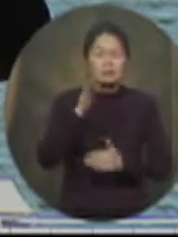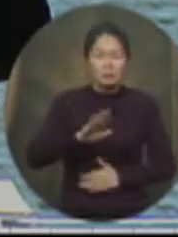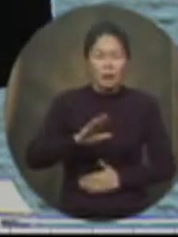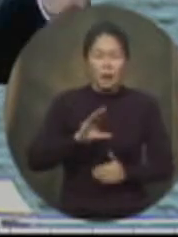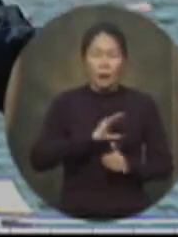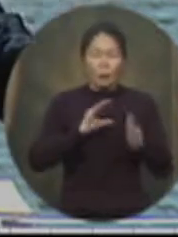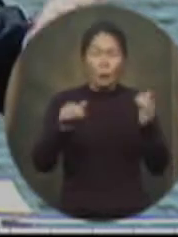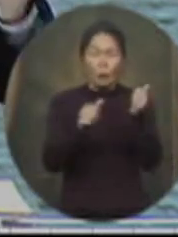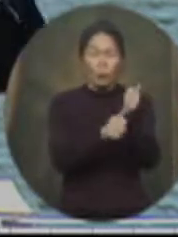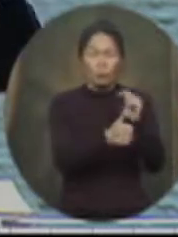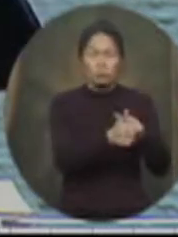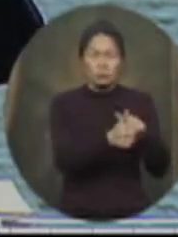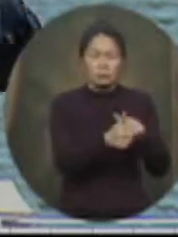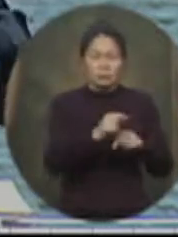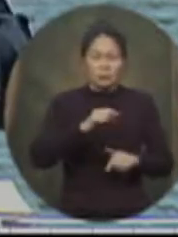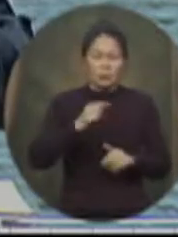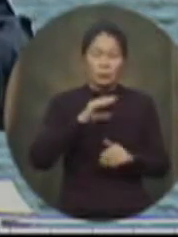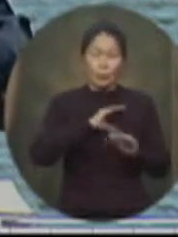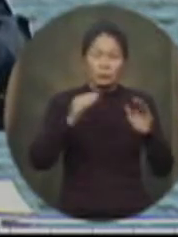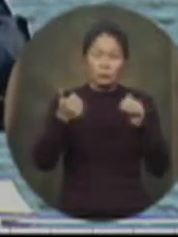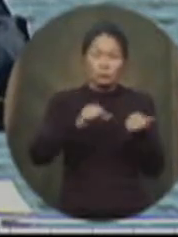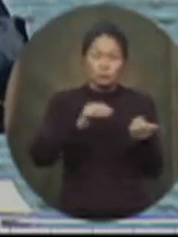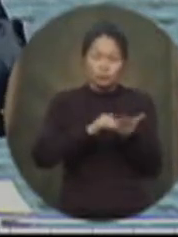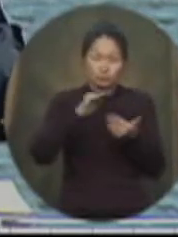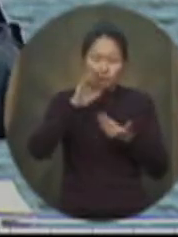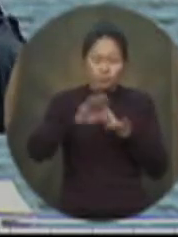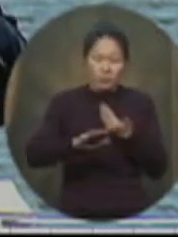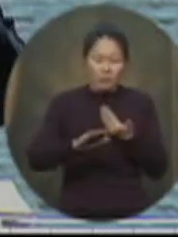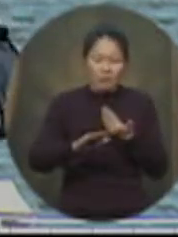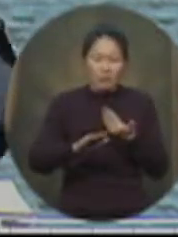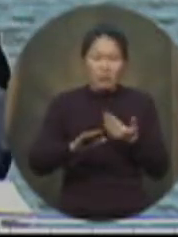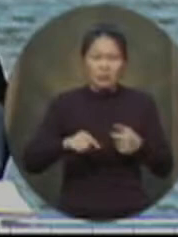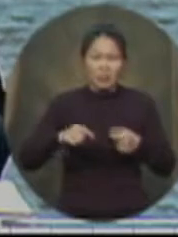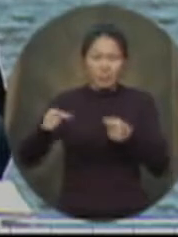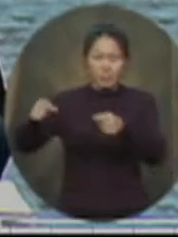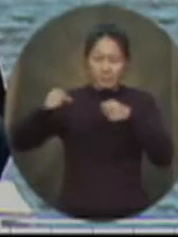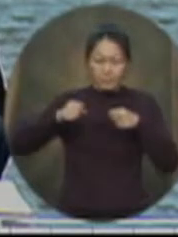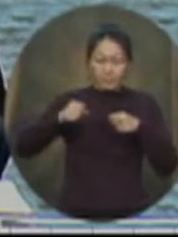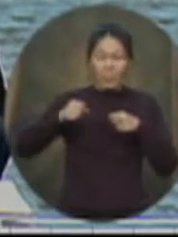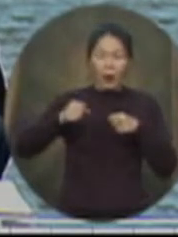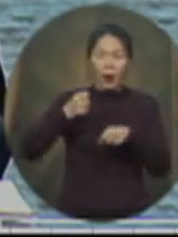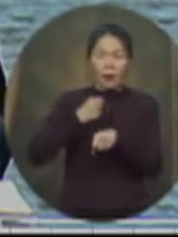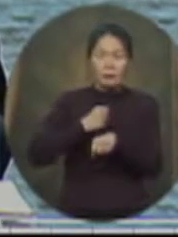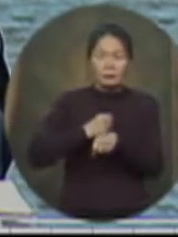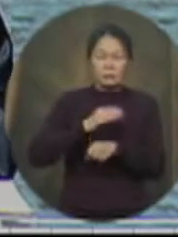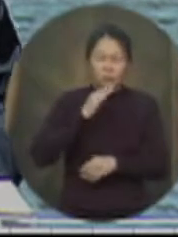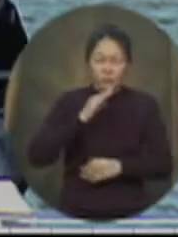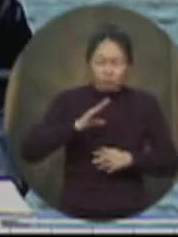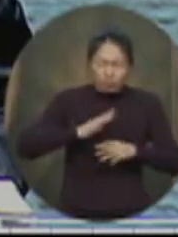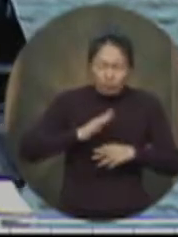모세가 죽고 난 다음에 후임자가 들려고 하니 2 죽기 짝이 없었어요